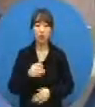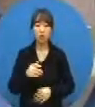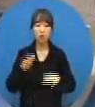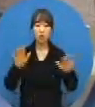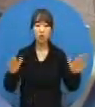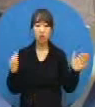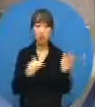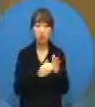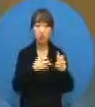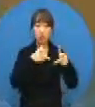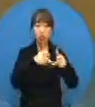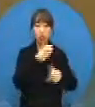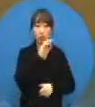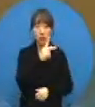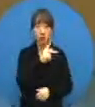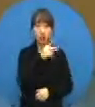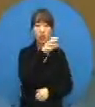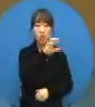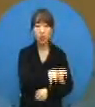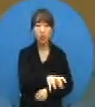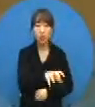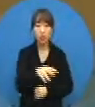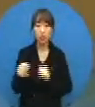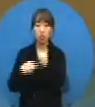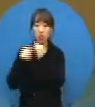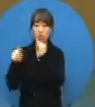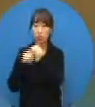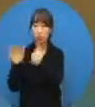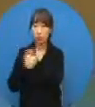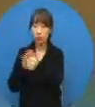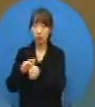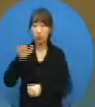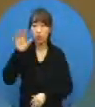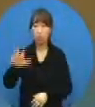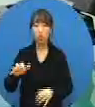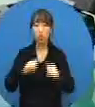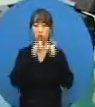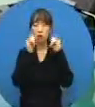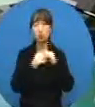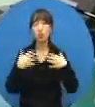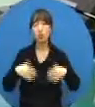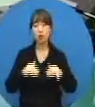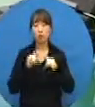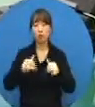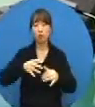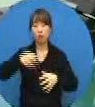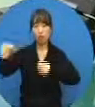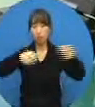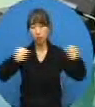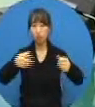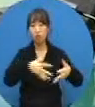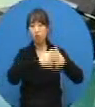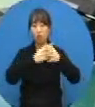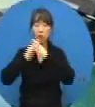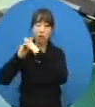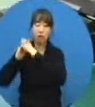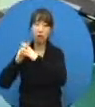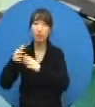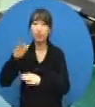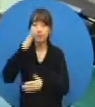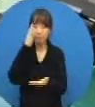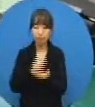통해 그동안 장애인 OK 창구, 임신부 배려 창구 등 분산되어 있던 사회적 약자